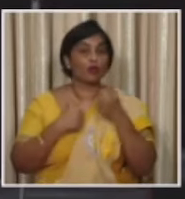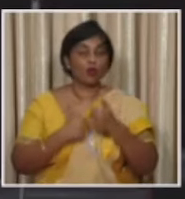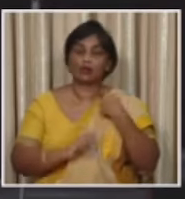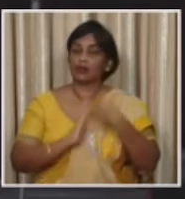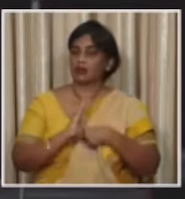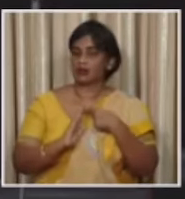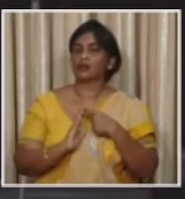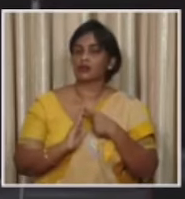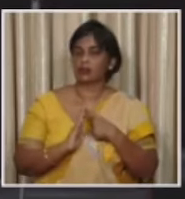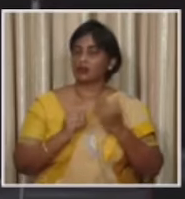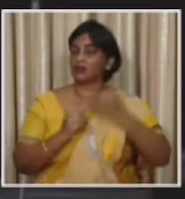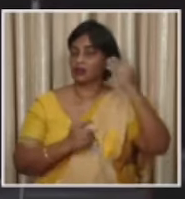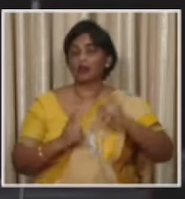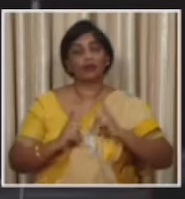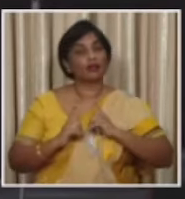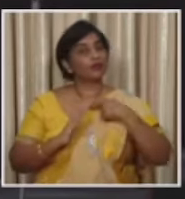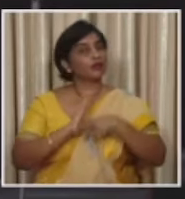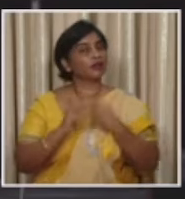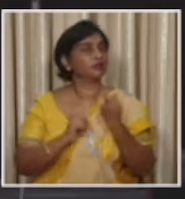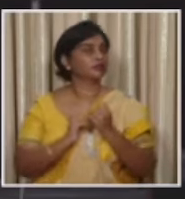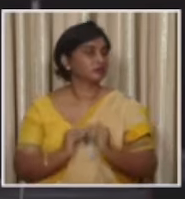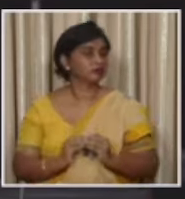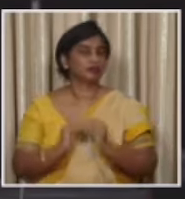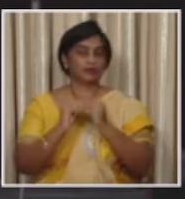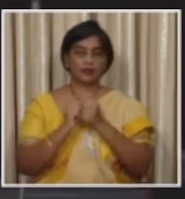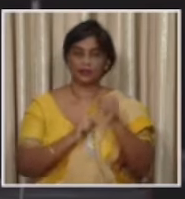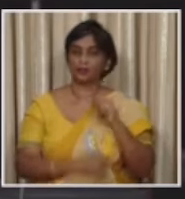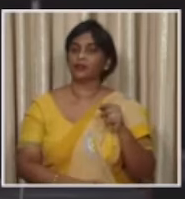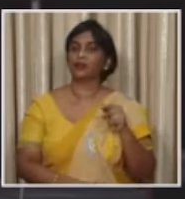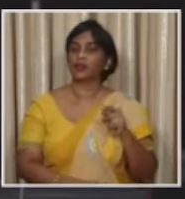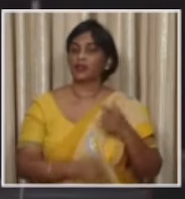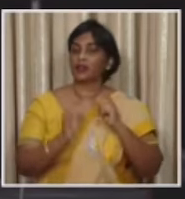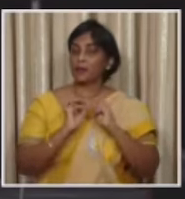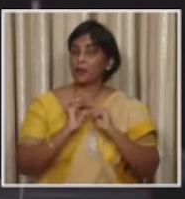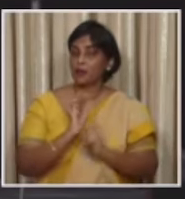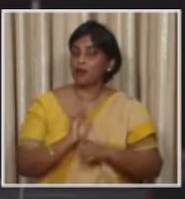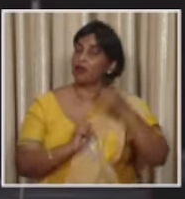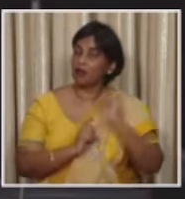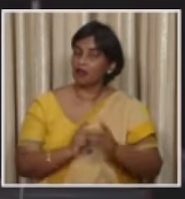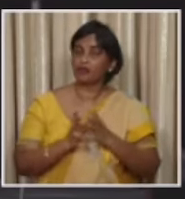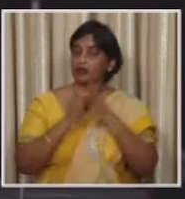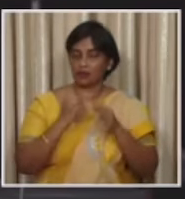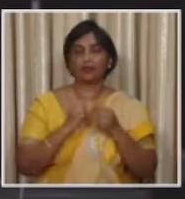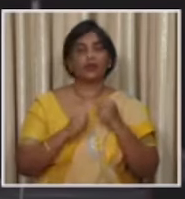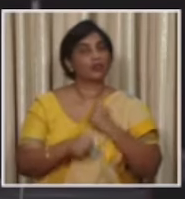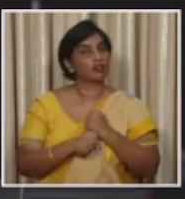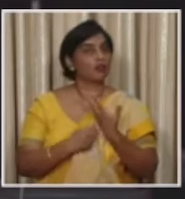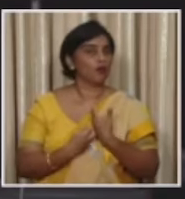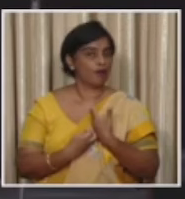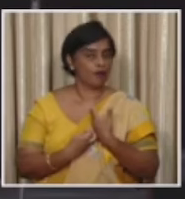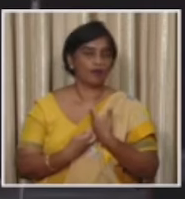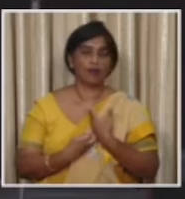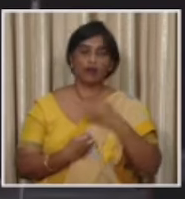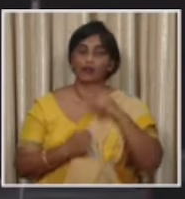රටක් වෙනුවෙන් අනාගතය වෙනුවෙන් මේ රට ආර්ථික මේ වශයෙන් මෙහෙවද්දී ඒ අනපනත් සම්මත කරන්න අවශ්‍ය බහුතරය රජයට තියෙනවා,